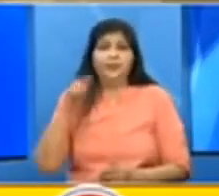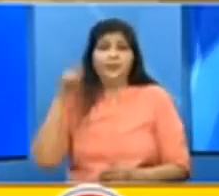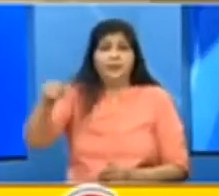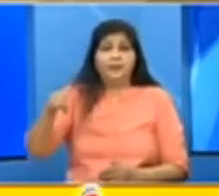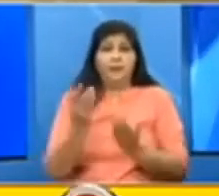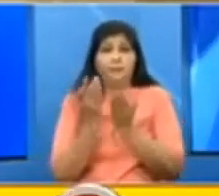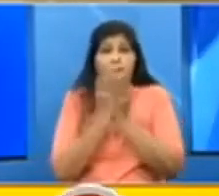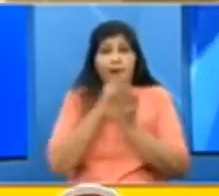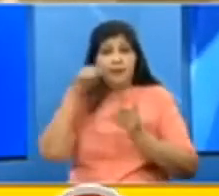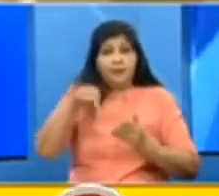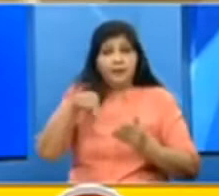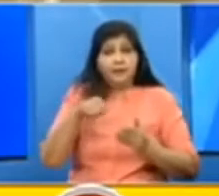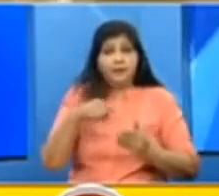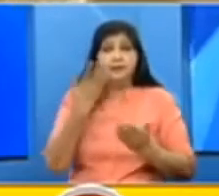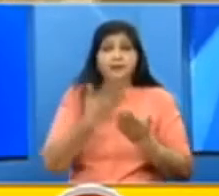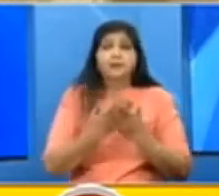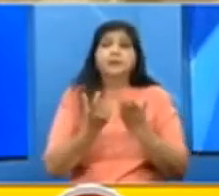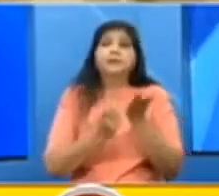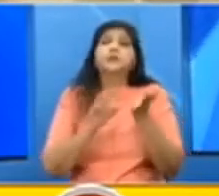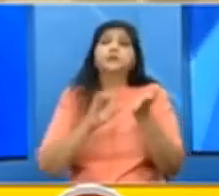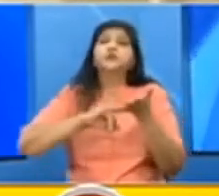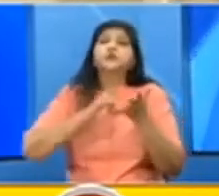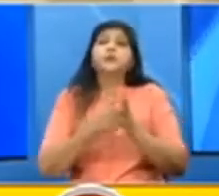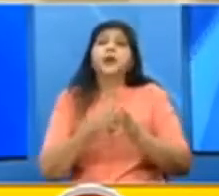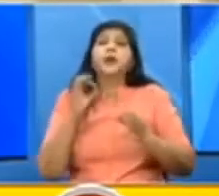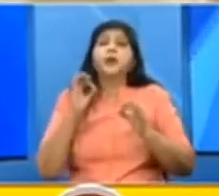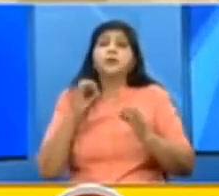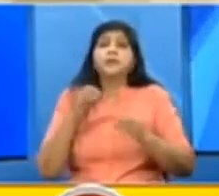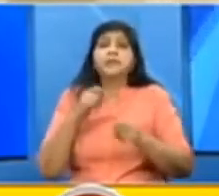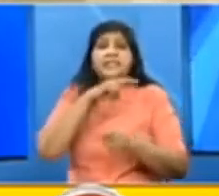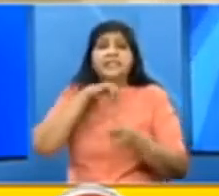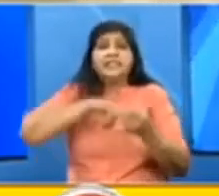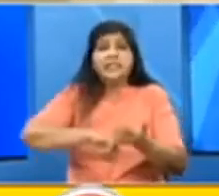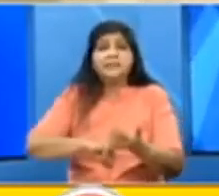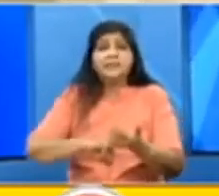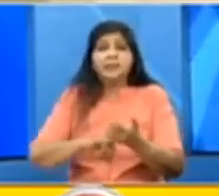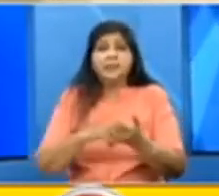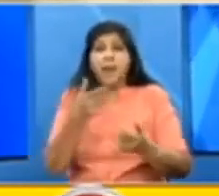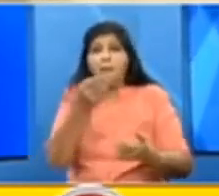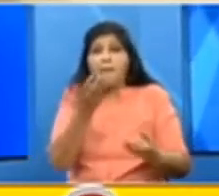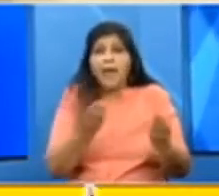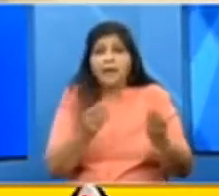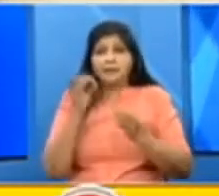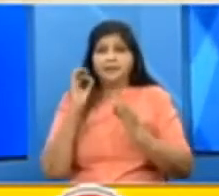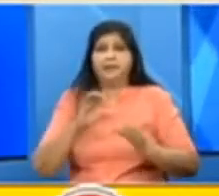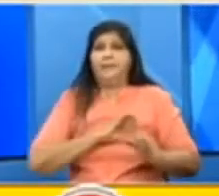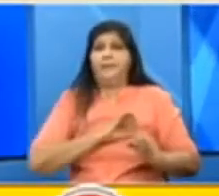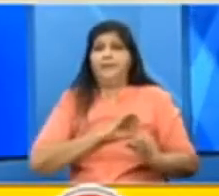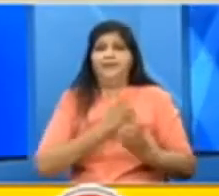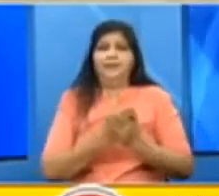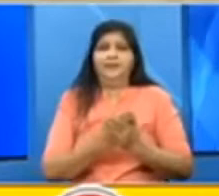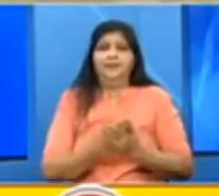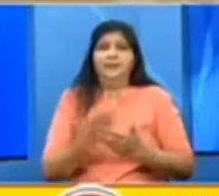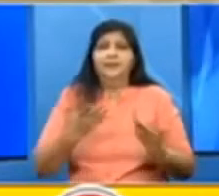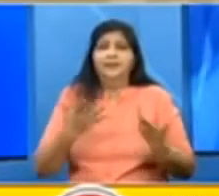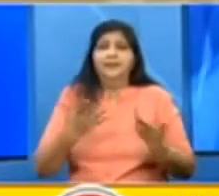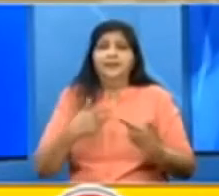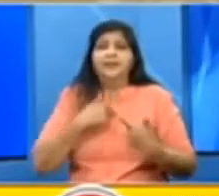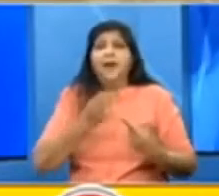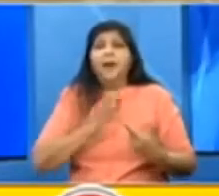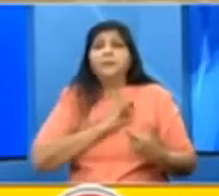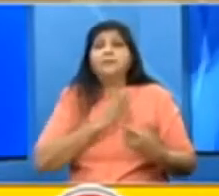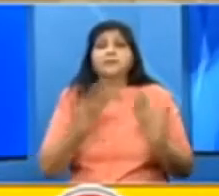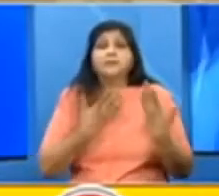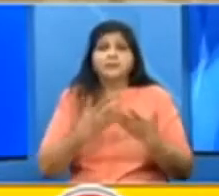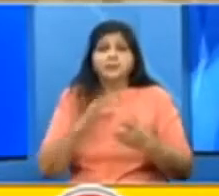थे तो उस्मान आपका पसंदीदा विषय क्या था? मैथमेटिक्स। अरे वाह। तो मैथमेटिक्स में क्या रुचि रहती थी,